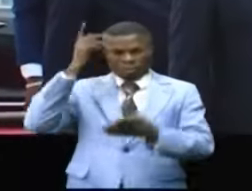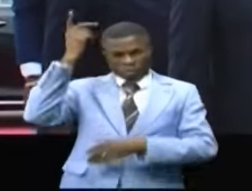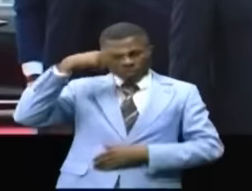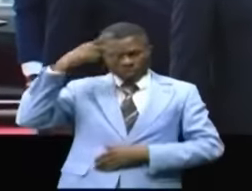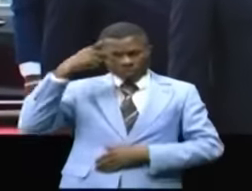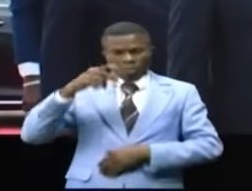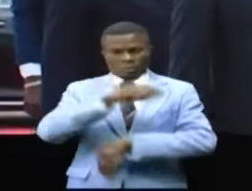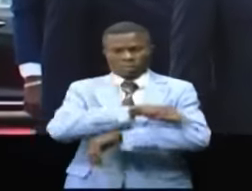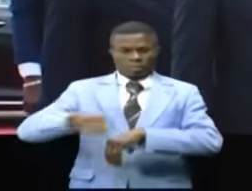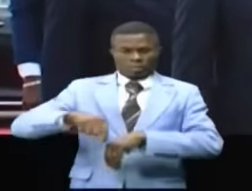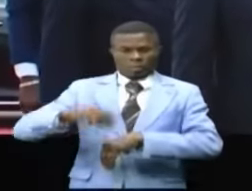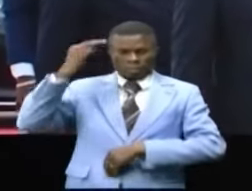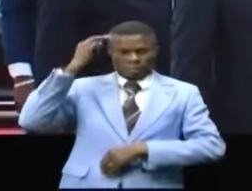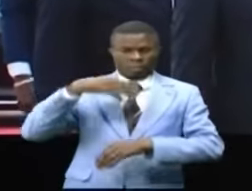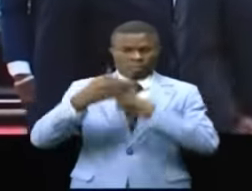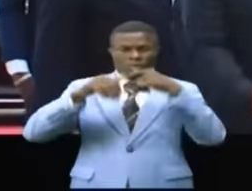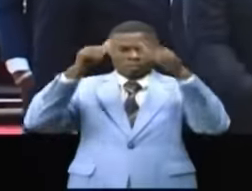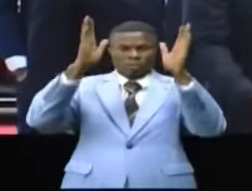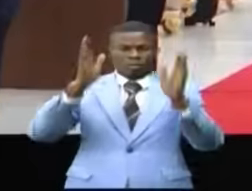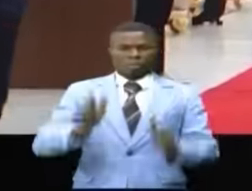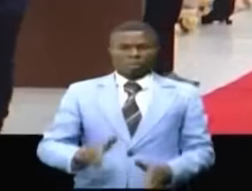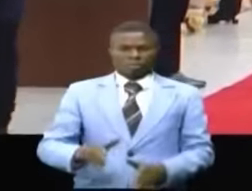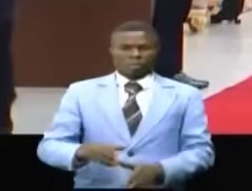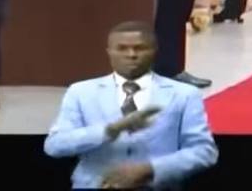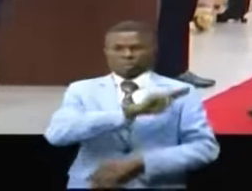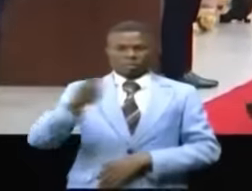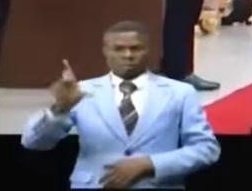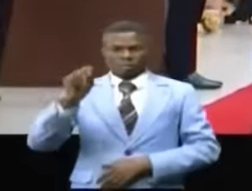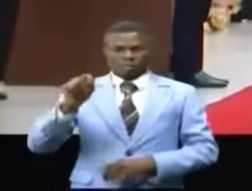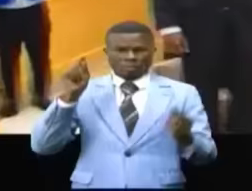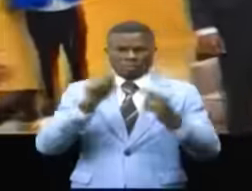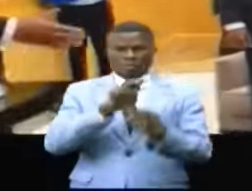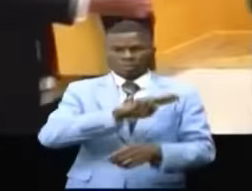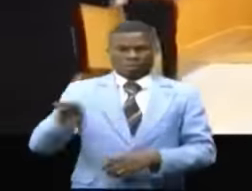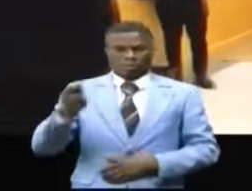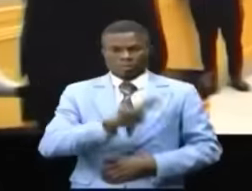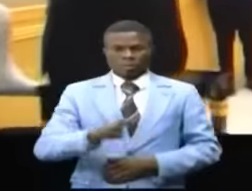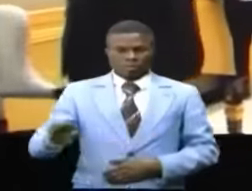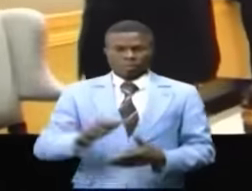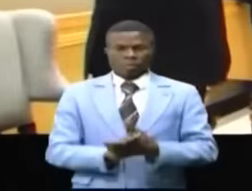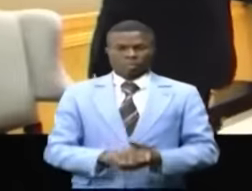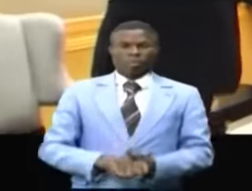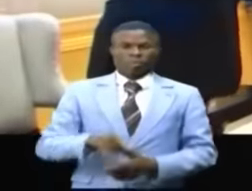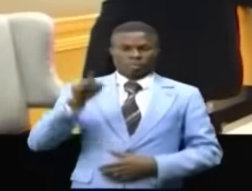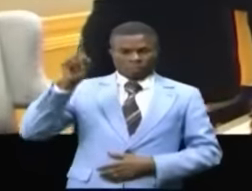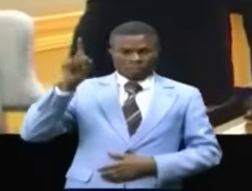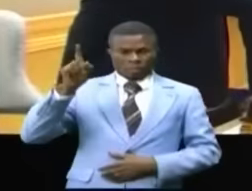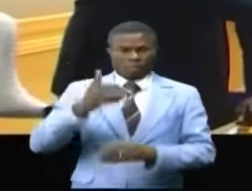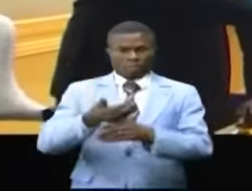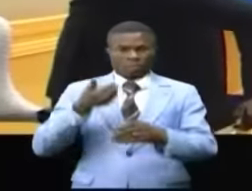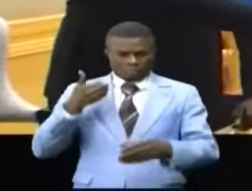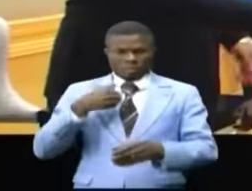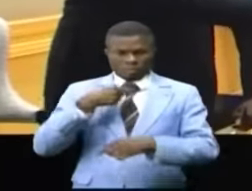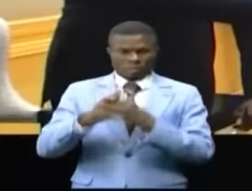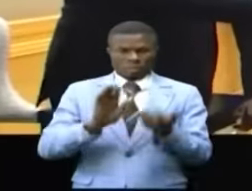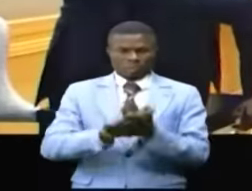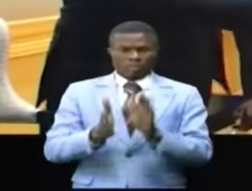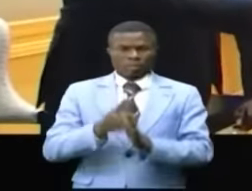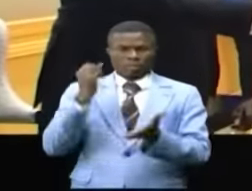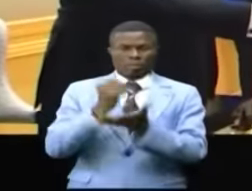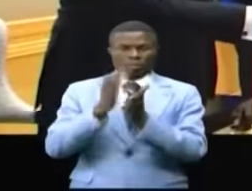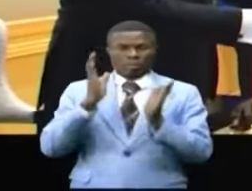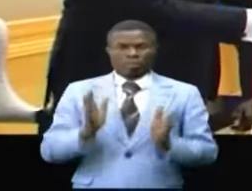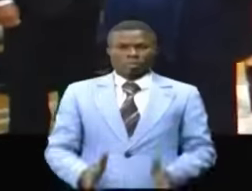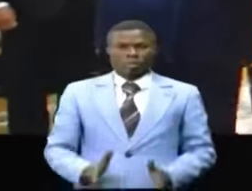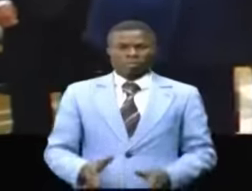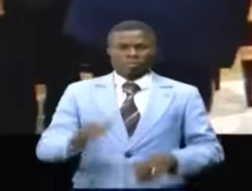cabinet du ministre des Affaires étrangères de 2020 à 2022 à N'Djamena, avant de prendre ses fonctions d'ambassadeur